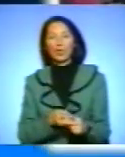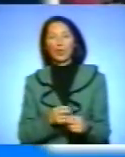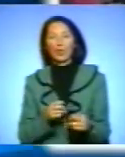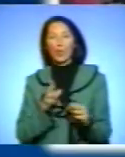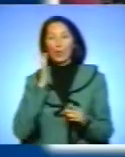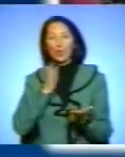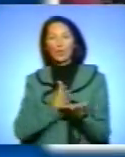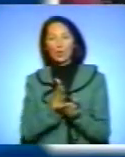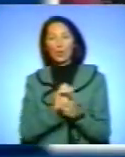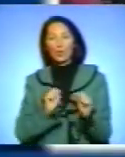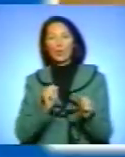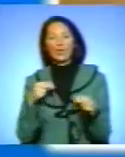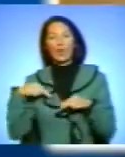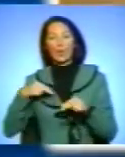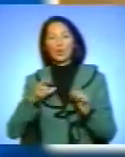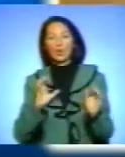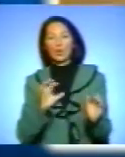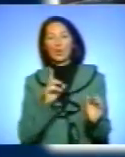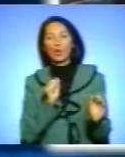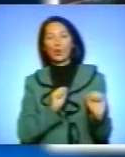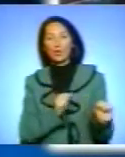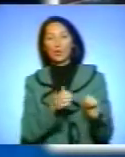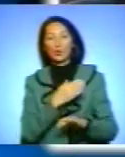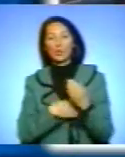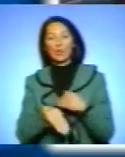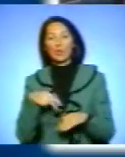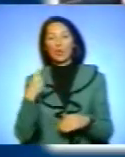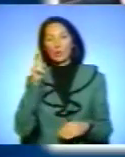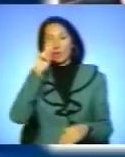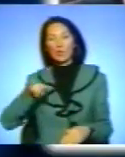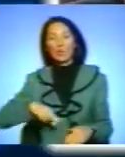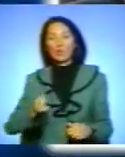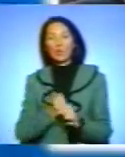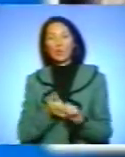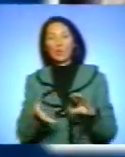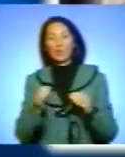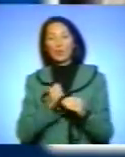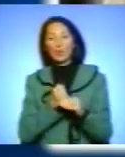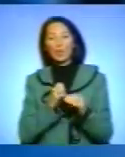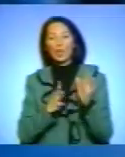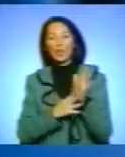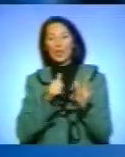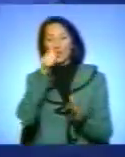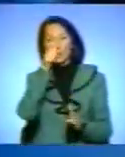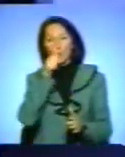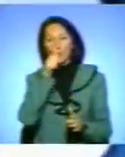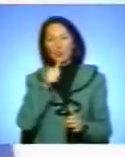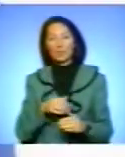Управління праці та соціального захисту населення обласної державної адміністрації підбило підсумки роботи за 9 місяців.